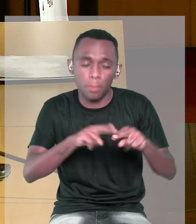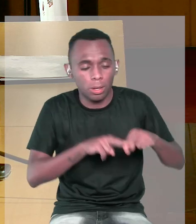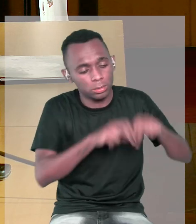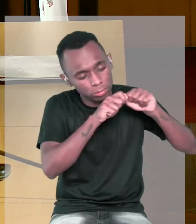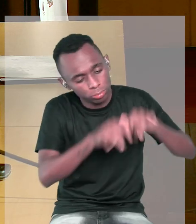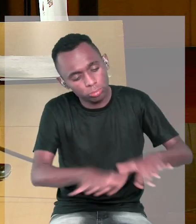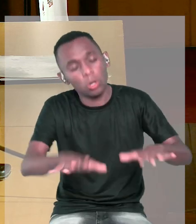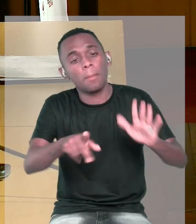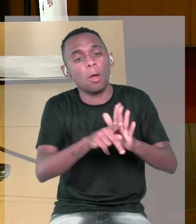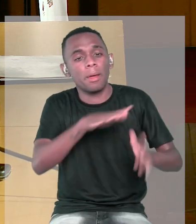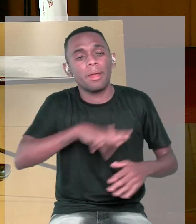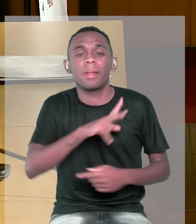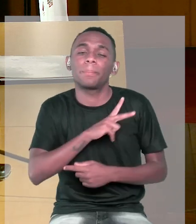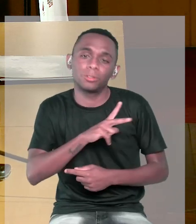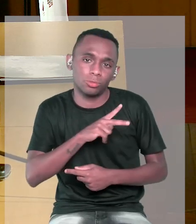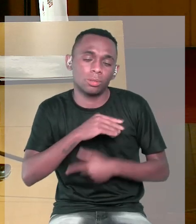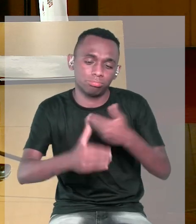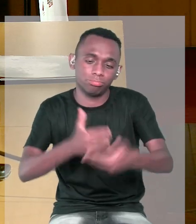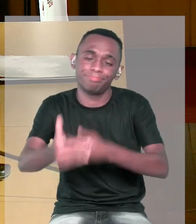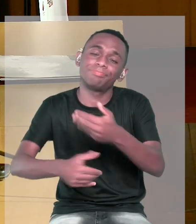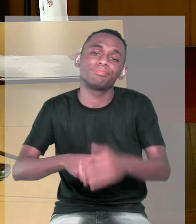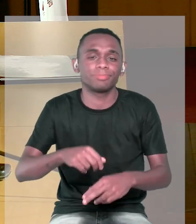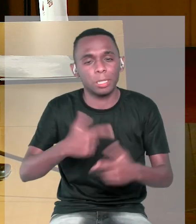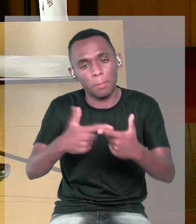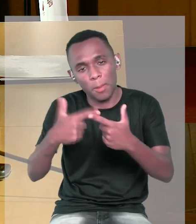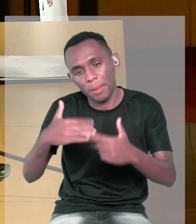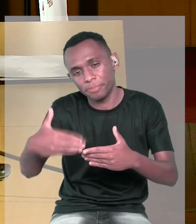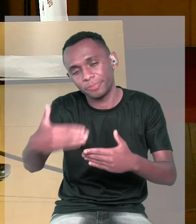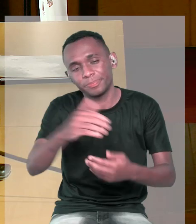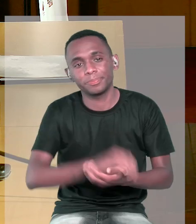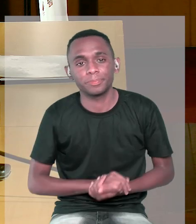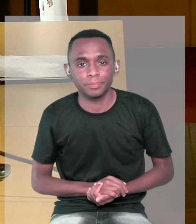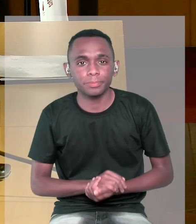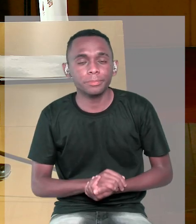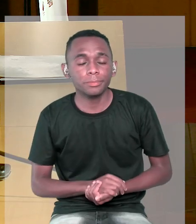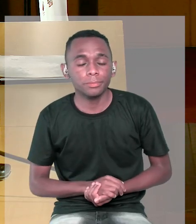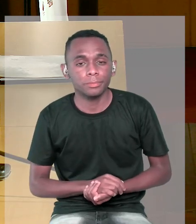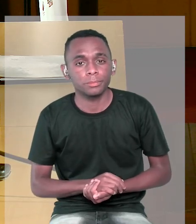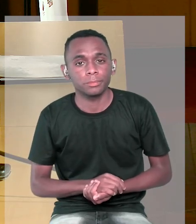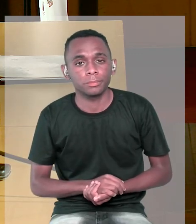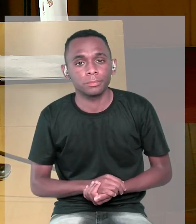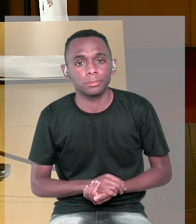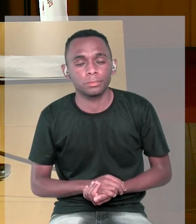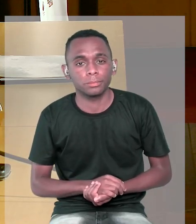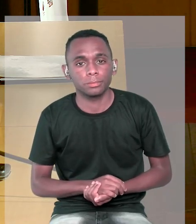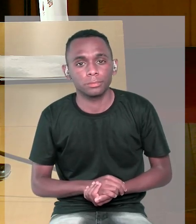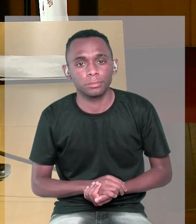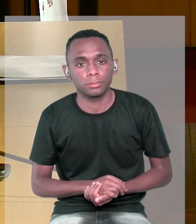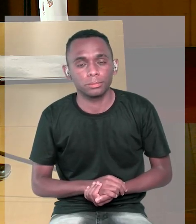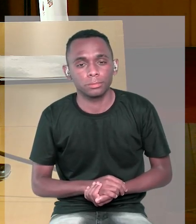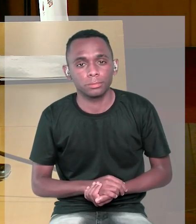derivação da propriedade privada. Donc, pour finir, je voulais